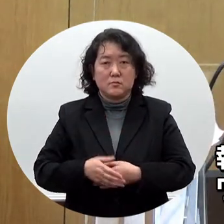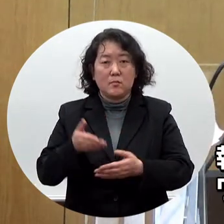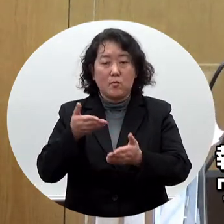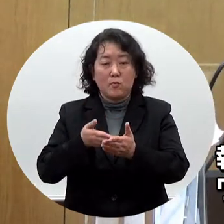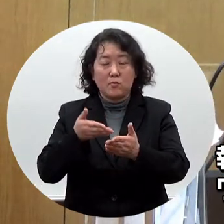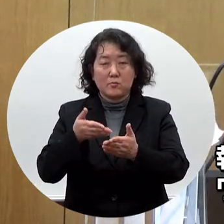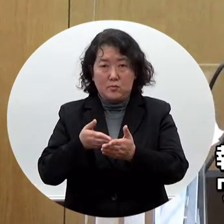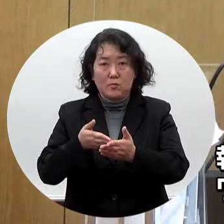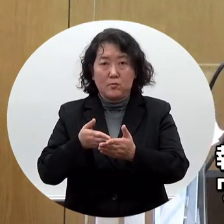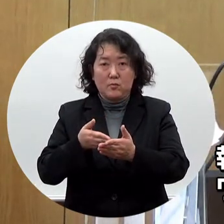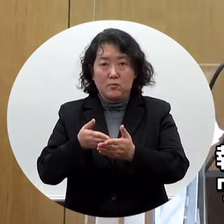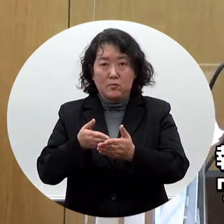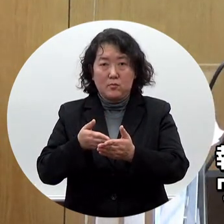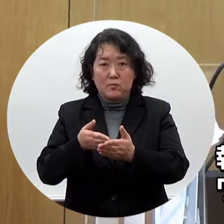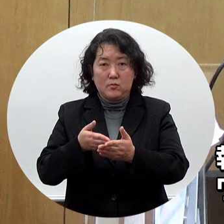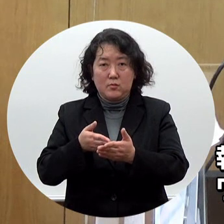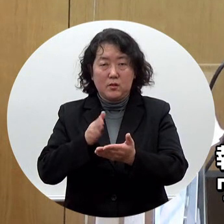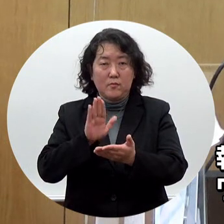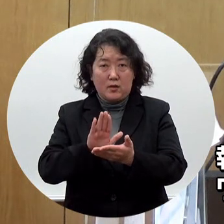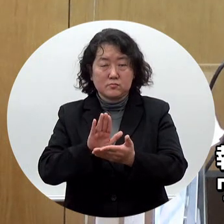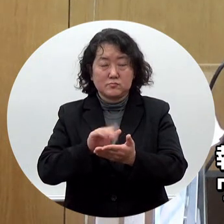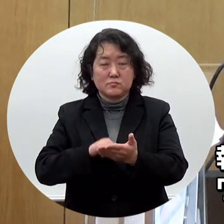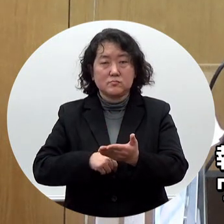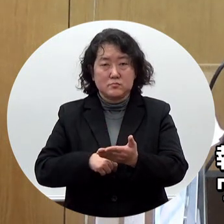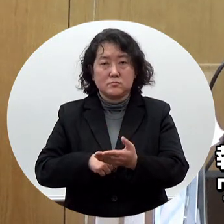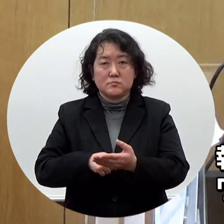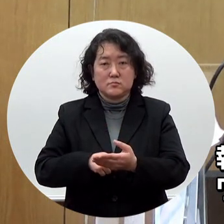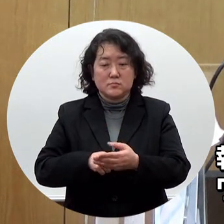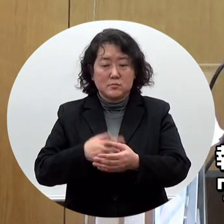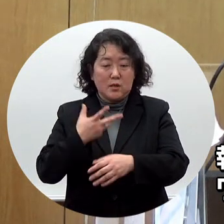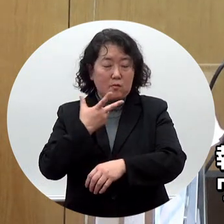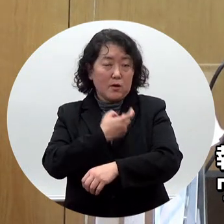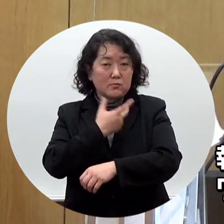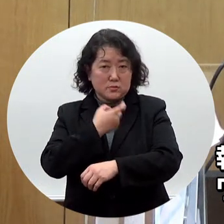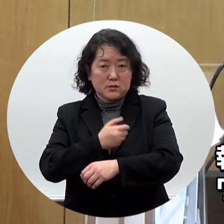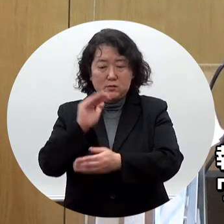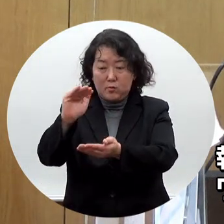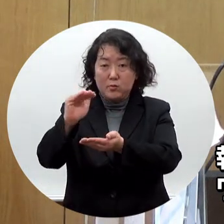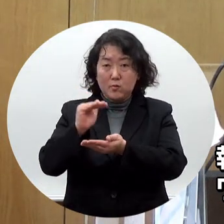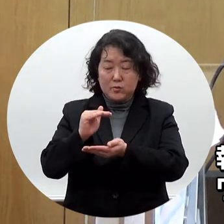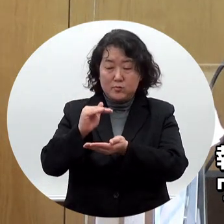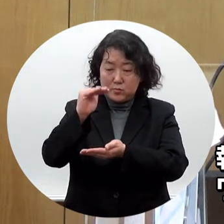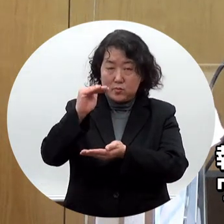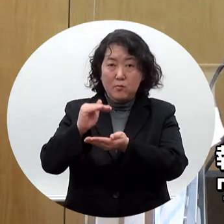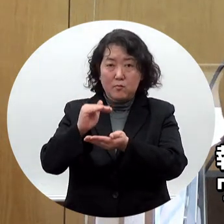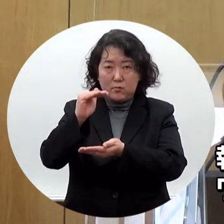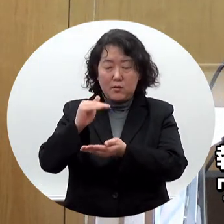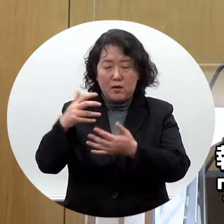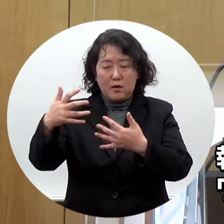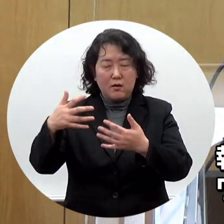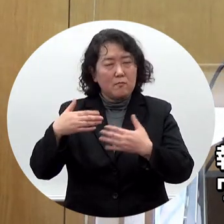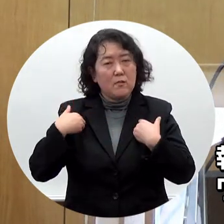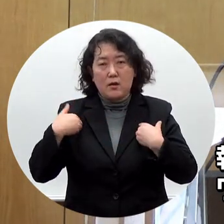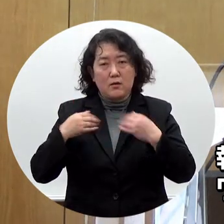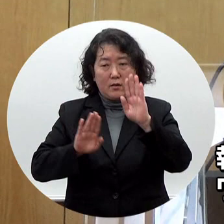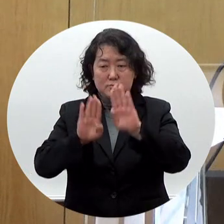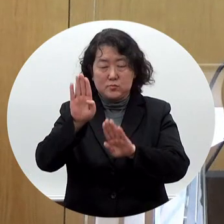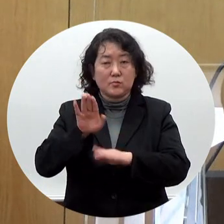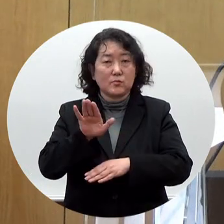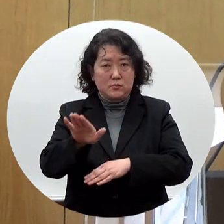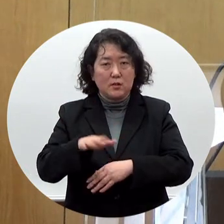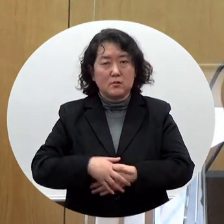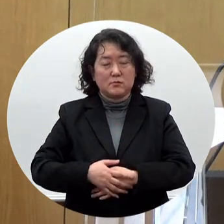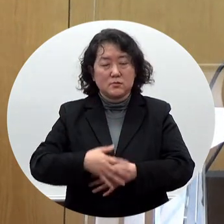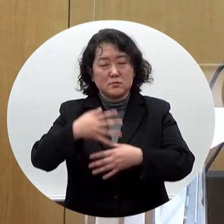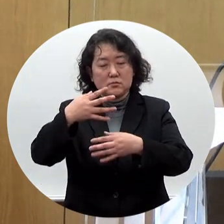すでに指摘をされておりますように、ワクチンの供給量が不透明でございます。い